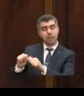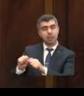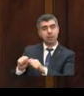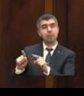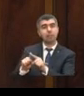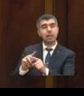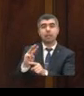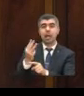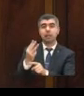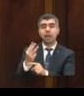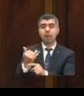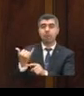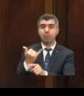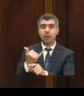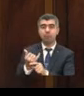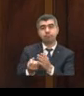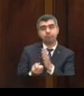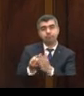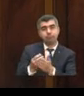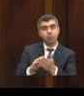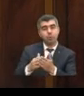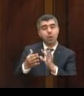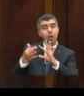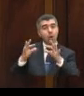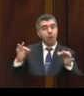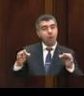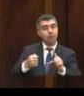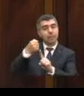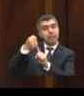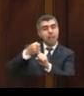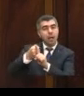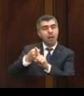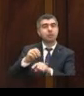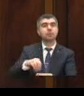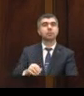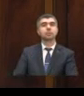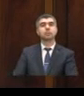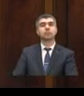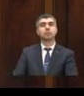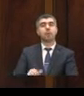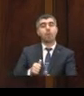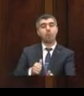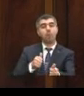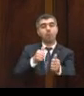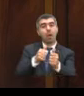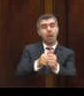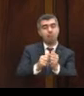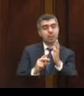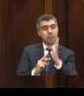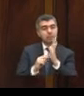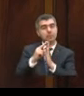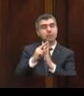أهداف رئيسية تمهيدا لحزمة من الإصلاحات المقبلة: أولا، مواكبة الاستئناف التدريجي